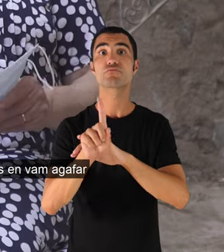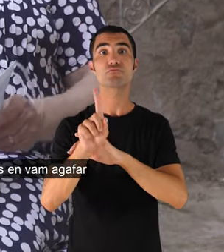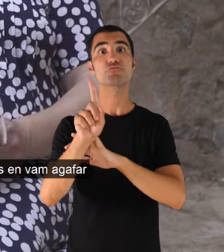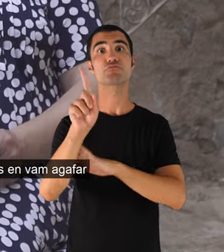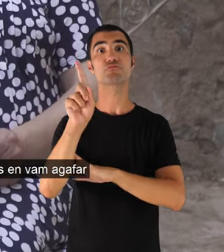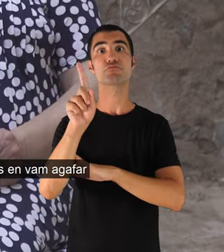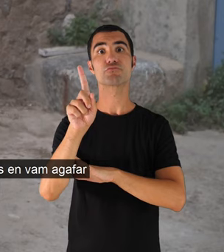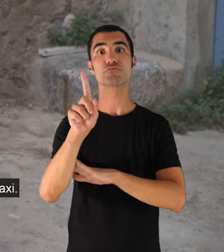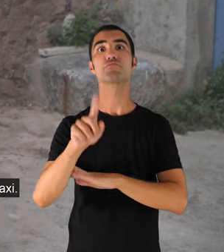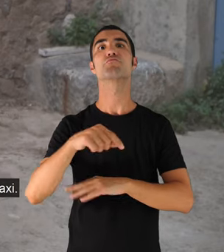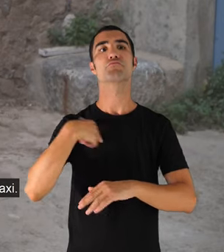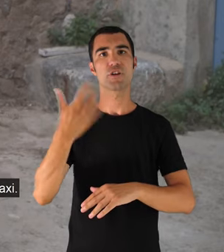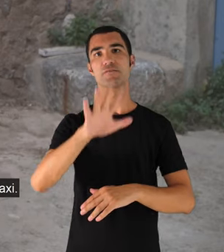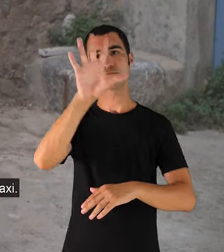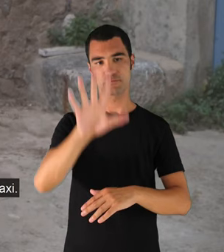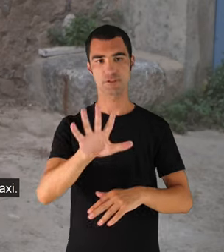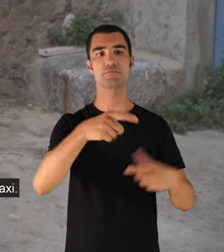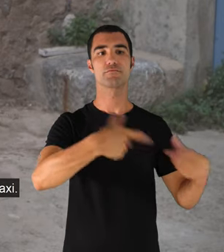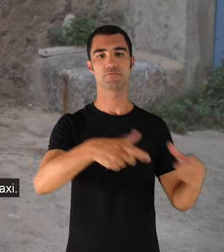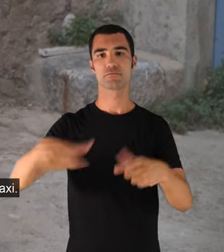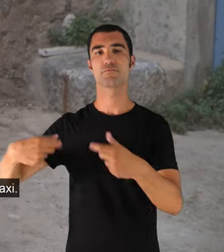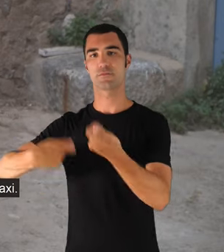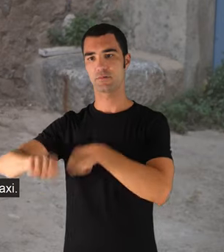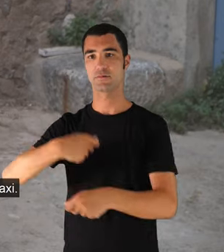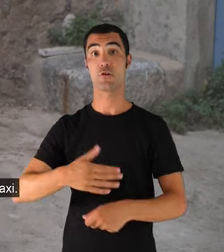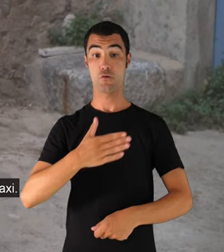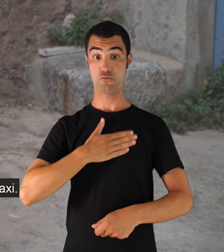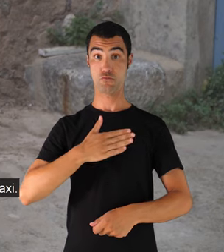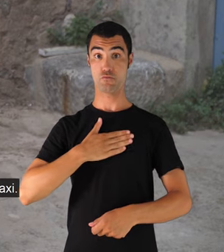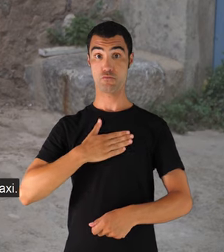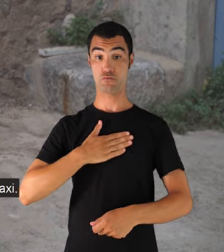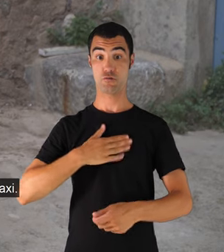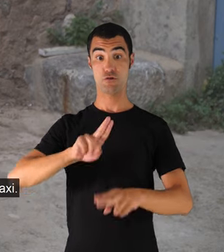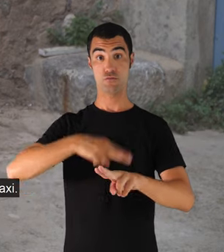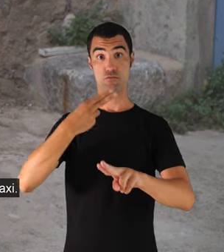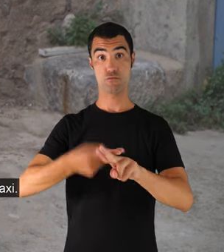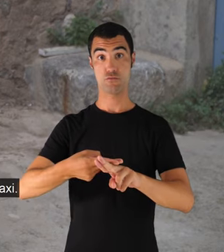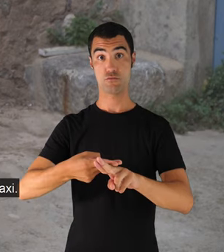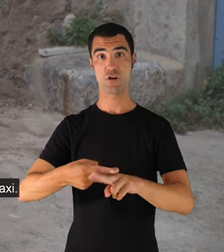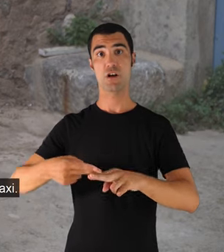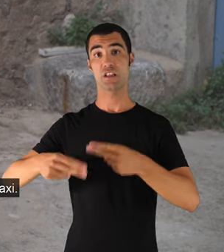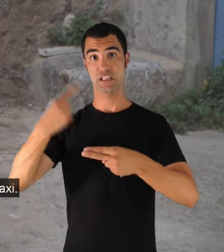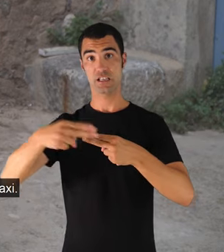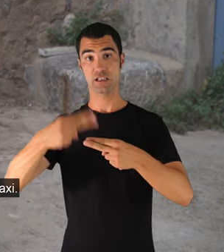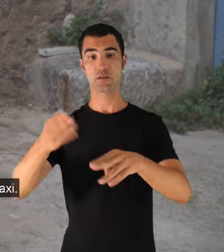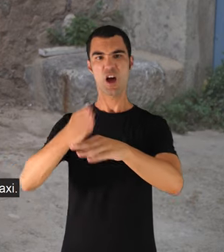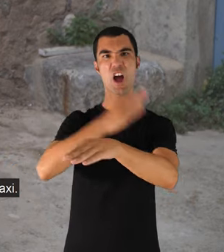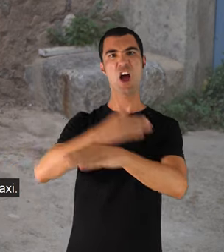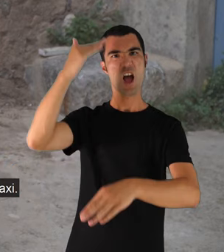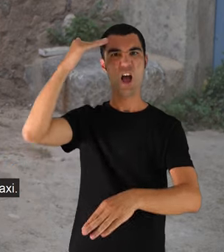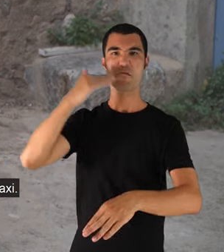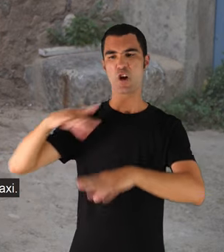vàrem arribar dues cinc tenes. El meu amo era taxista. Bé, era pallès, tenien molta terra i tenen pallacia.